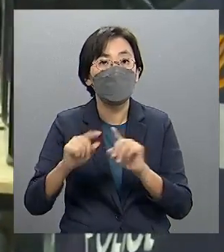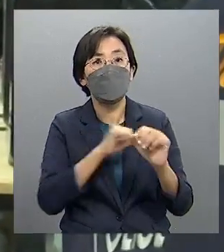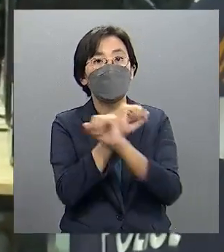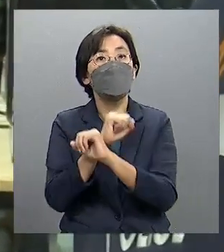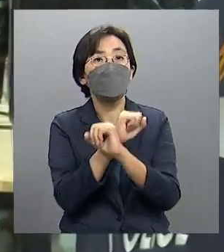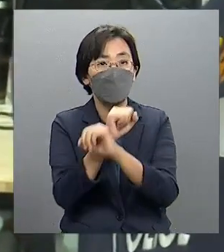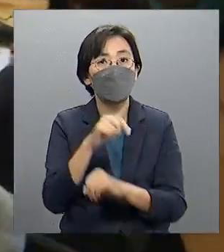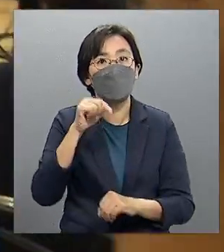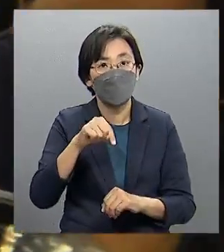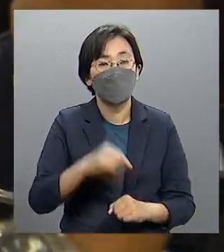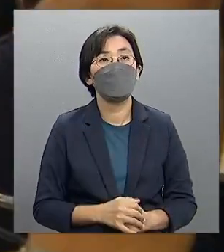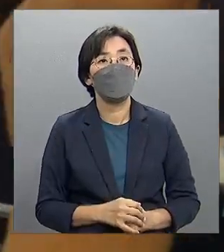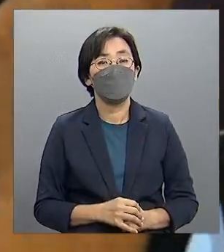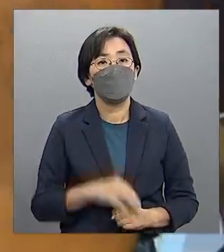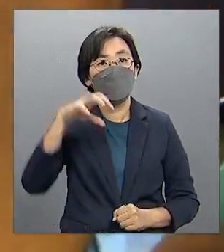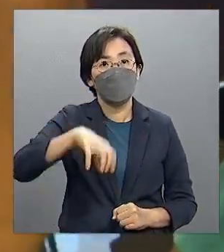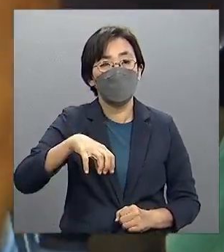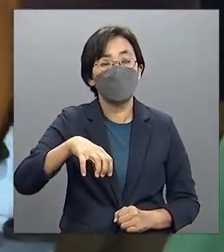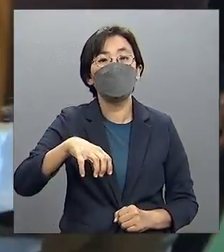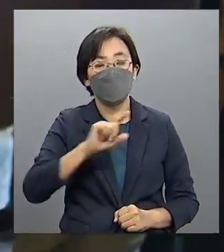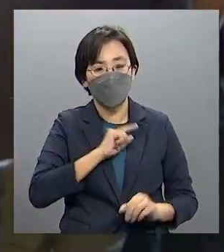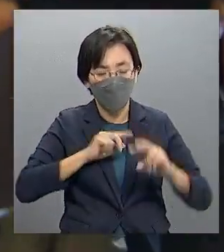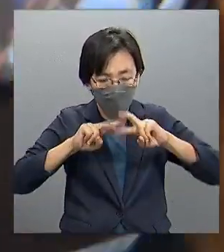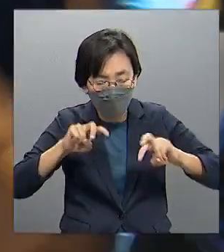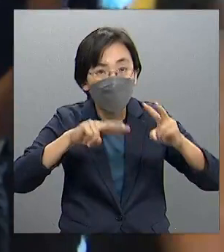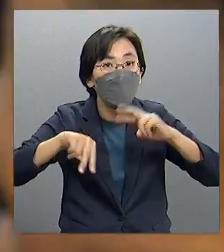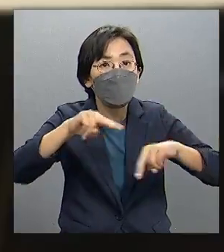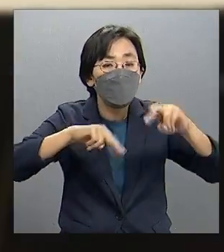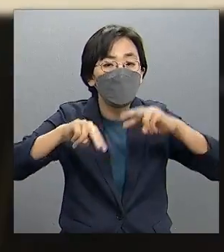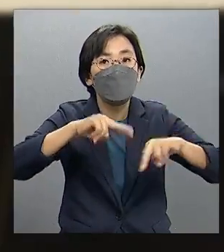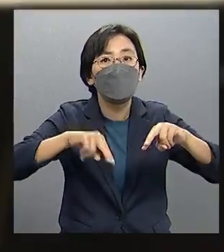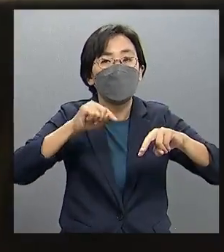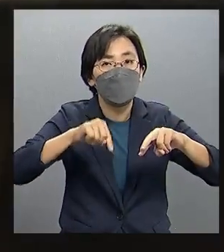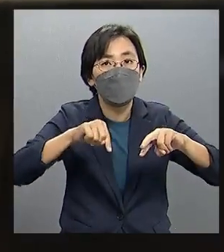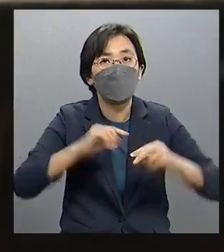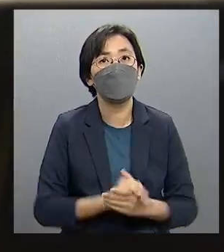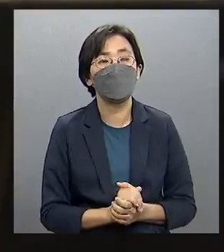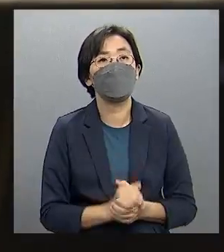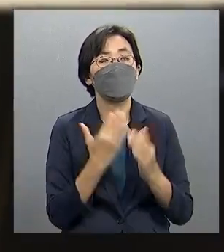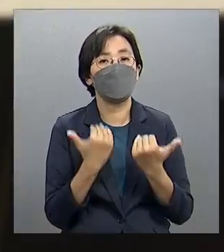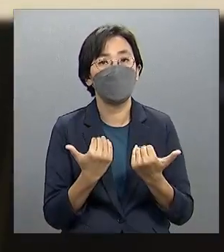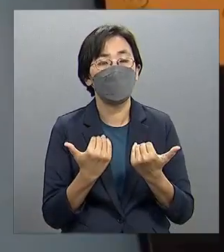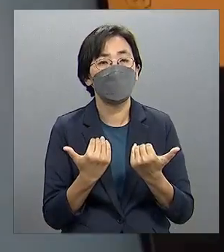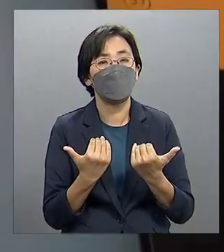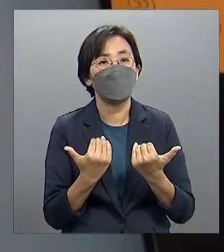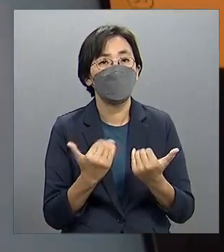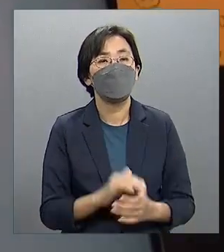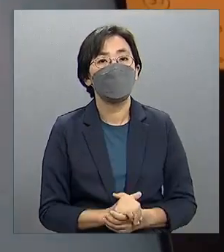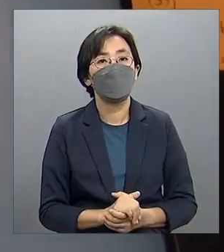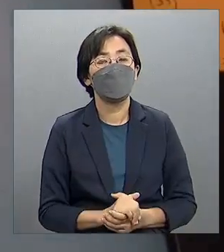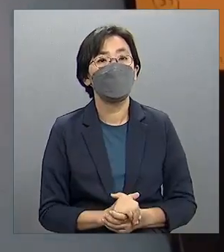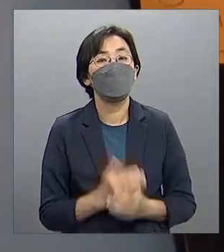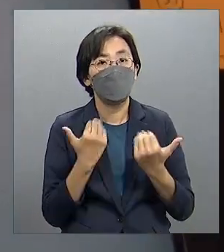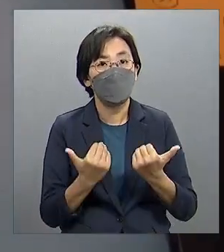ตั้งหน่วยงานที่เรียกว่า National Search หรือว่า NSearch ขึ้นมานะครับซึ่งปัจจุบันเนี่ยก็ให้ไทยเซิร์ชซึ่งมีมานานแล้วนะเป็นแบบ10กว่าปีแล้